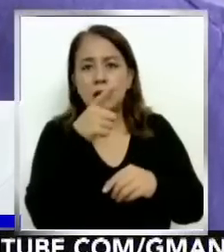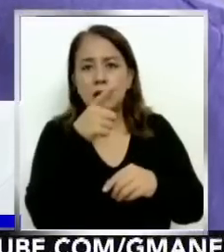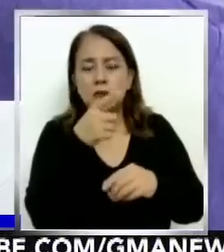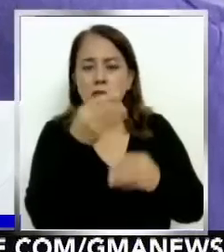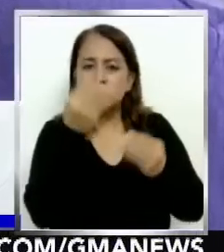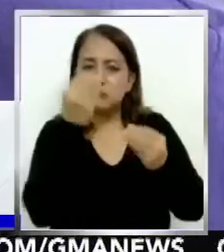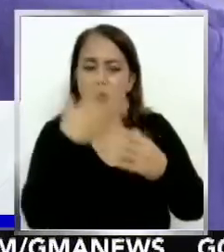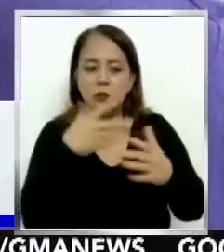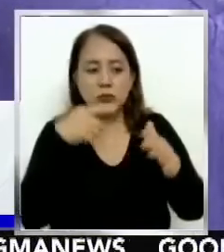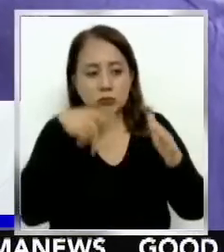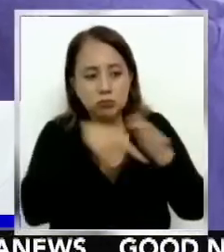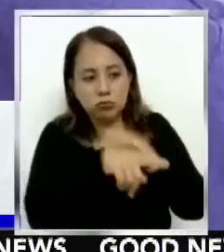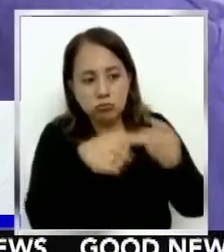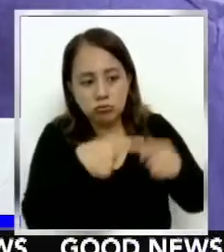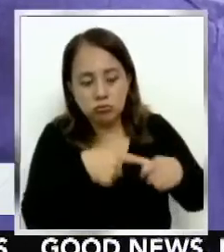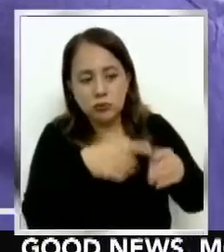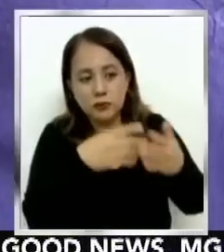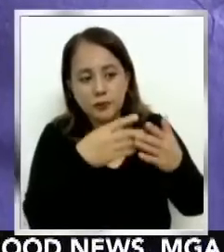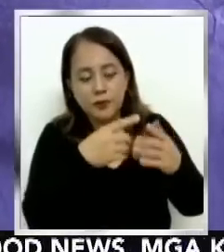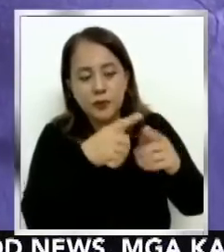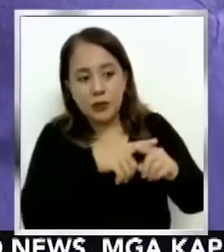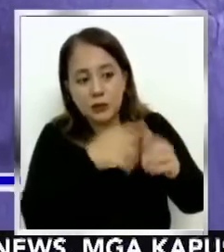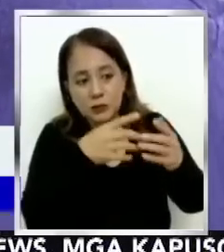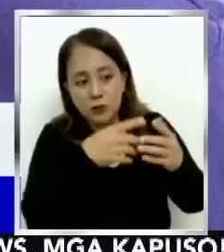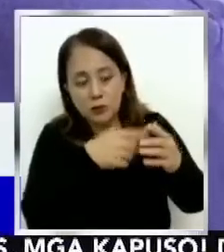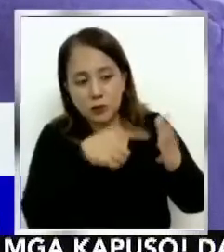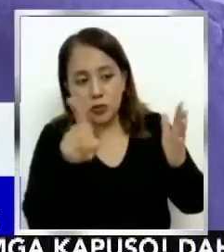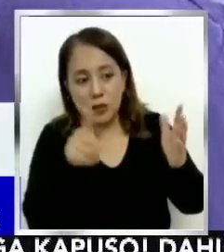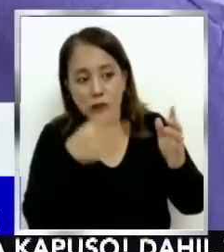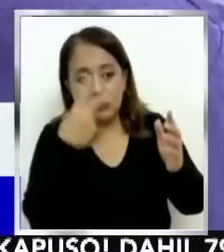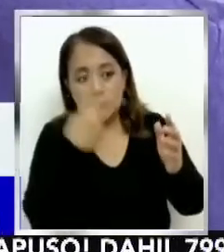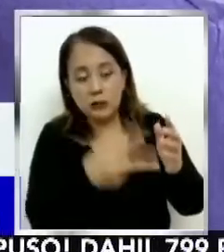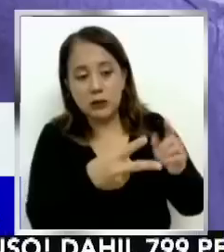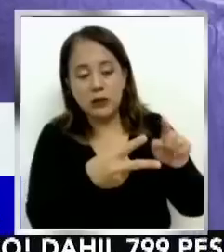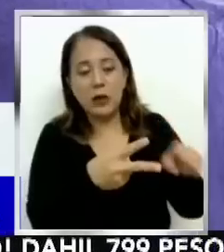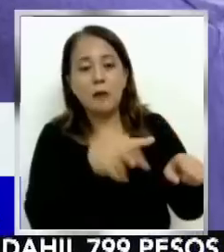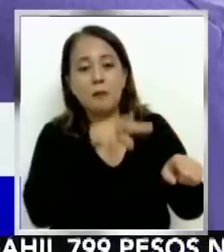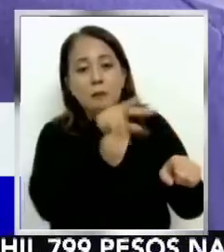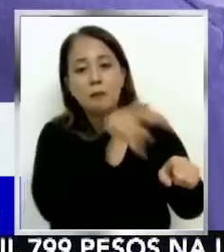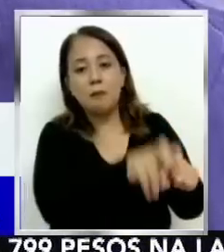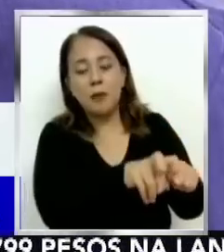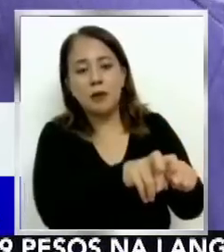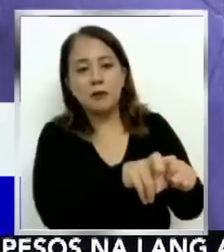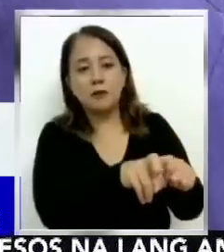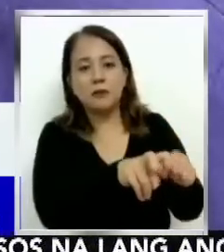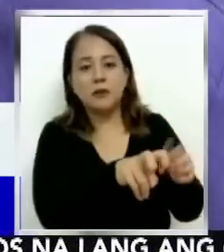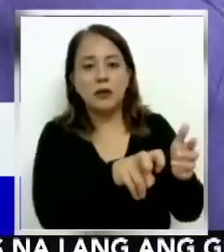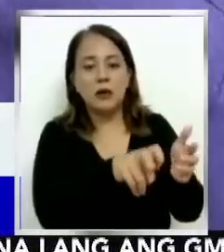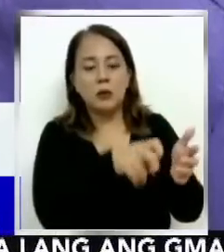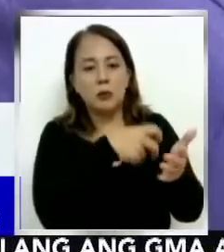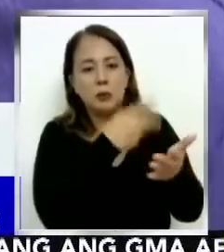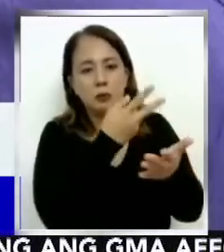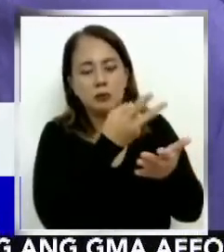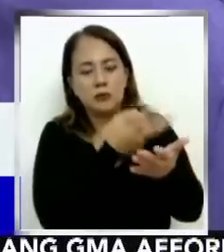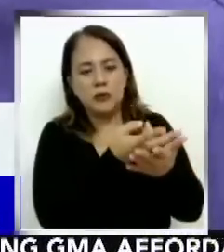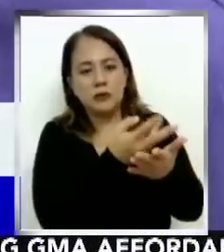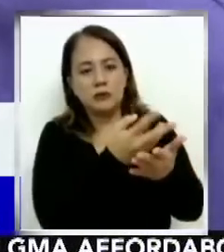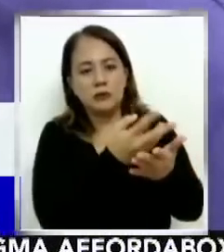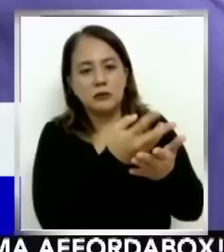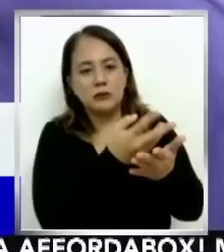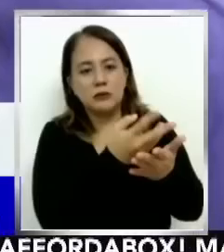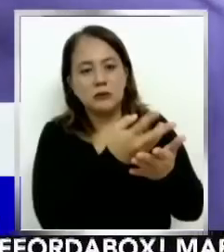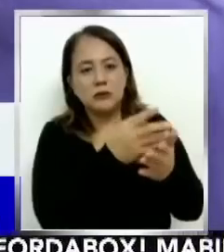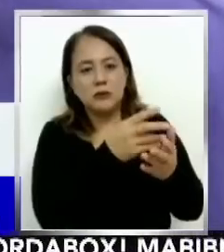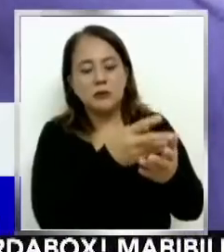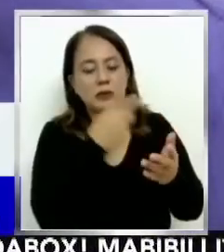kaninyang area, kanyang selda, nakita siya na nakalugmok na doon sa kanyang kama. And then, tinakbo na siya sa